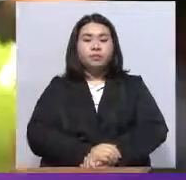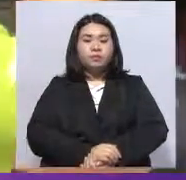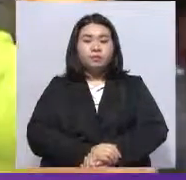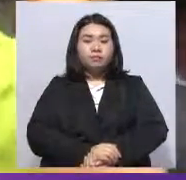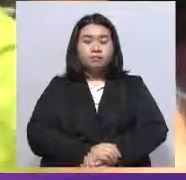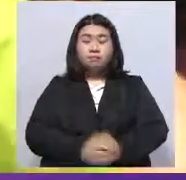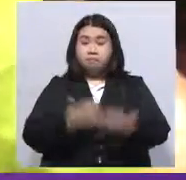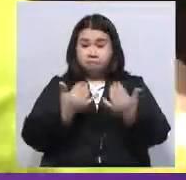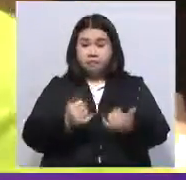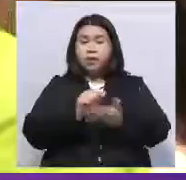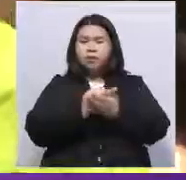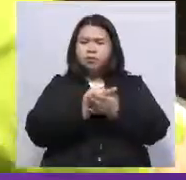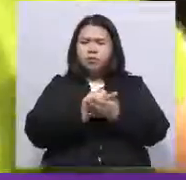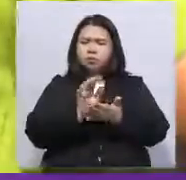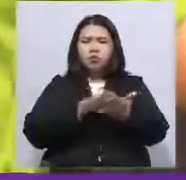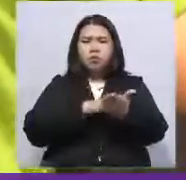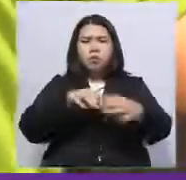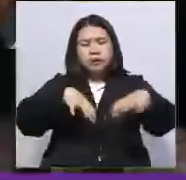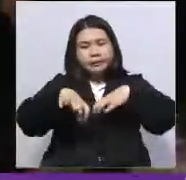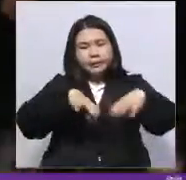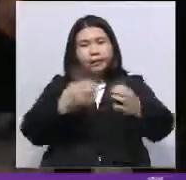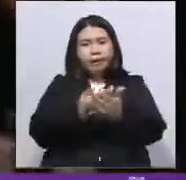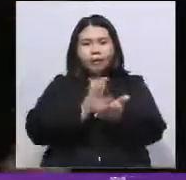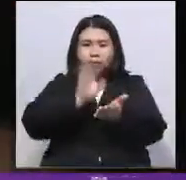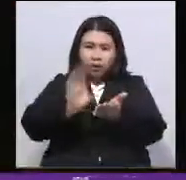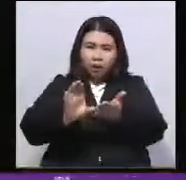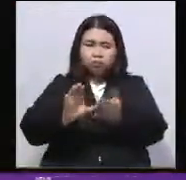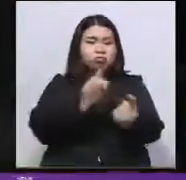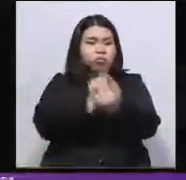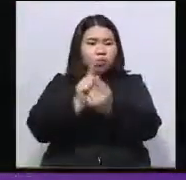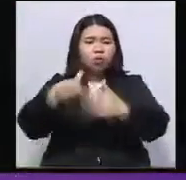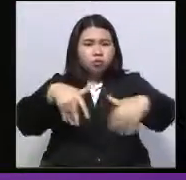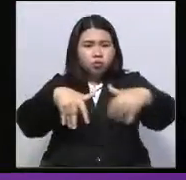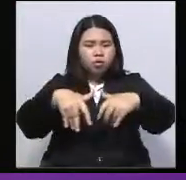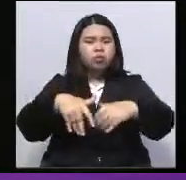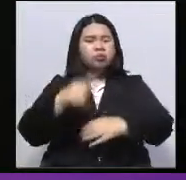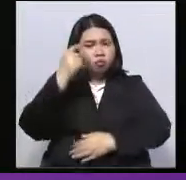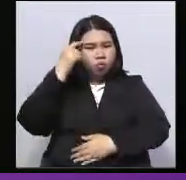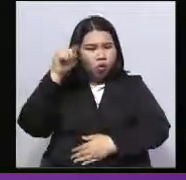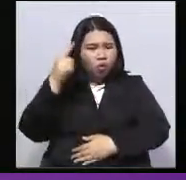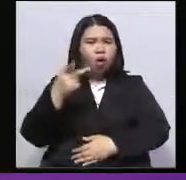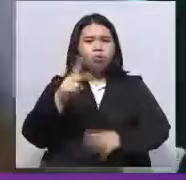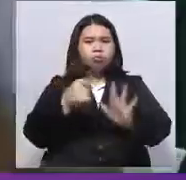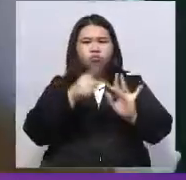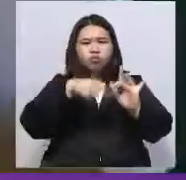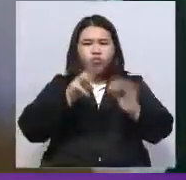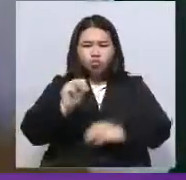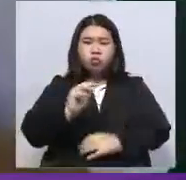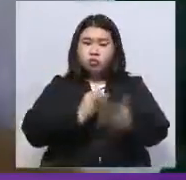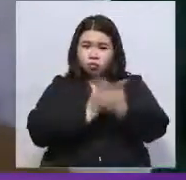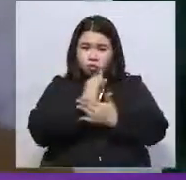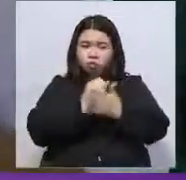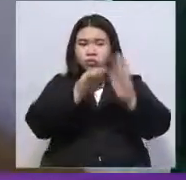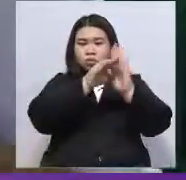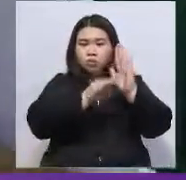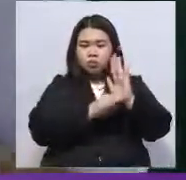ทั้งนี้ในการบริหารงบประมาณการลงเวทีประชาคมก็ได้คำนึงถึงความคุ้มค่าและความถูกต้องตามระ